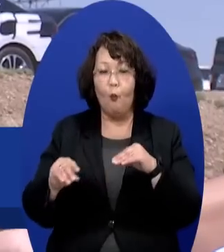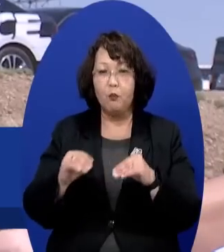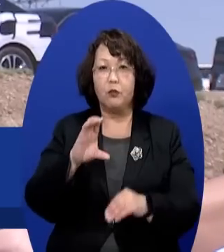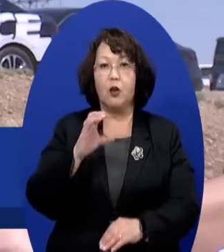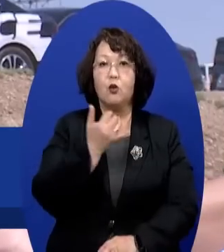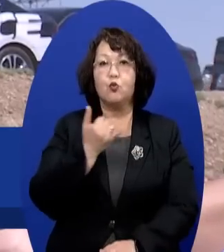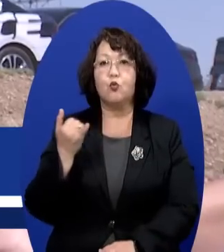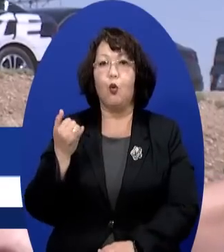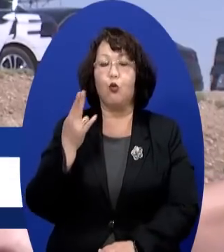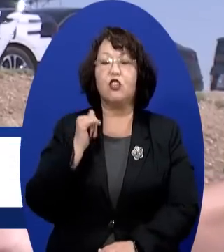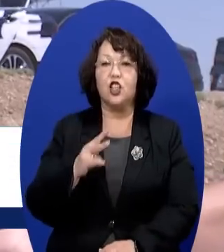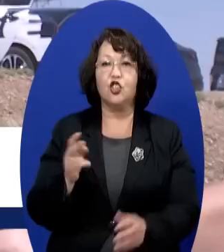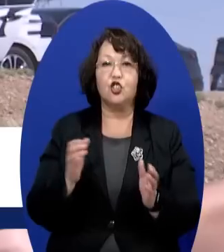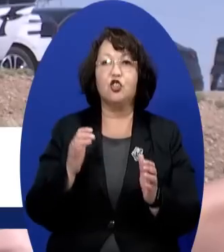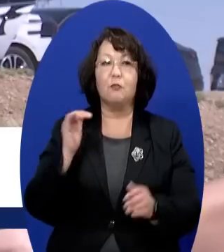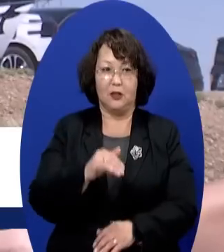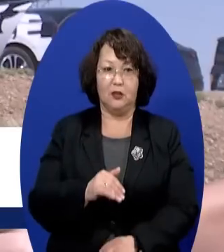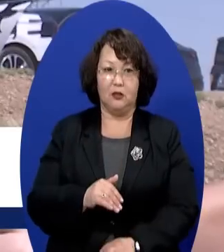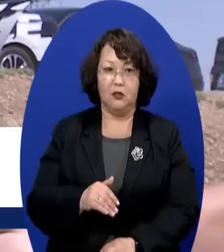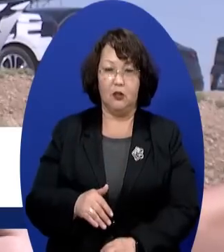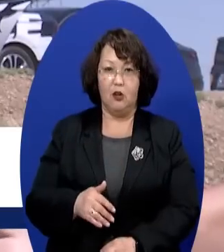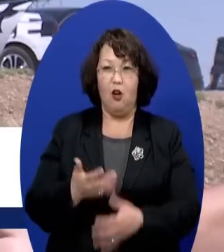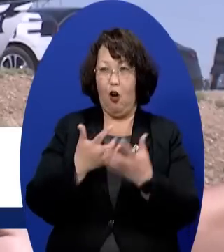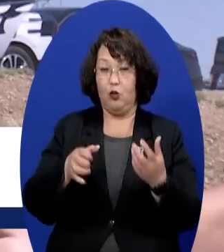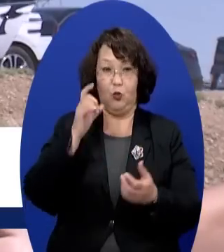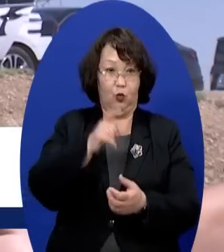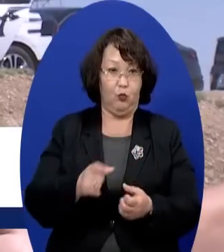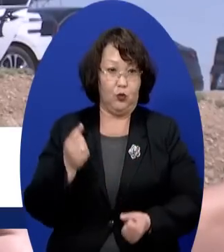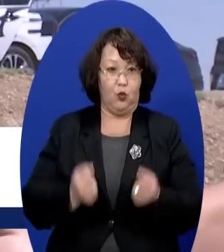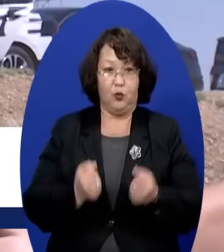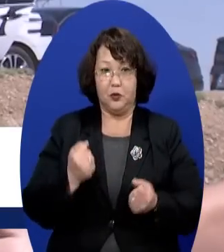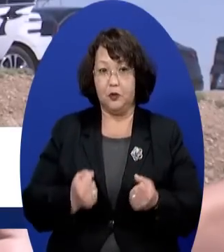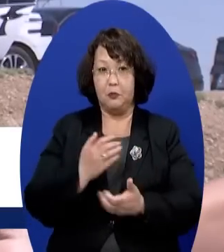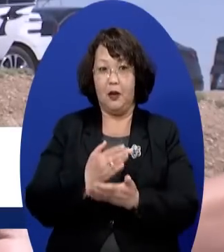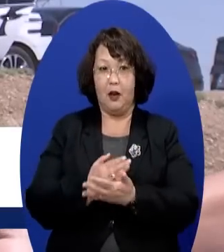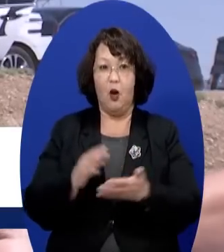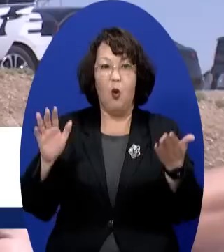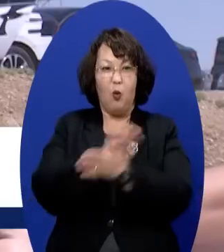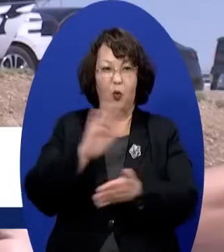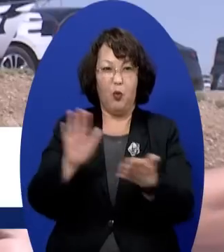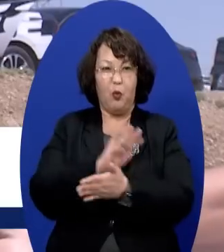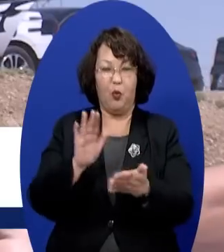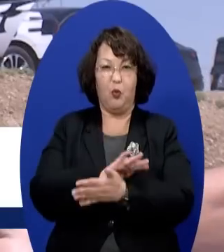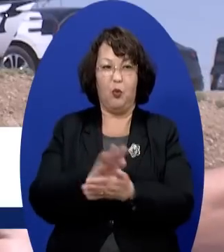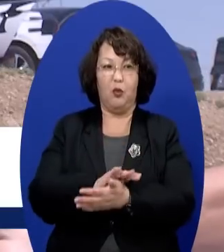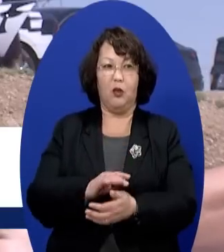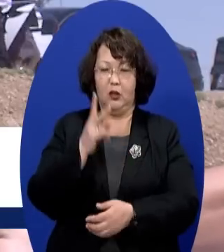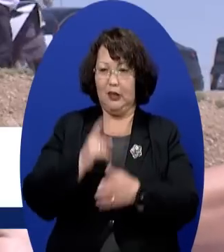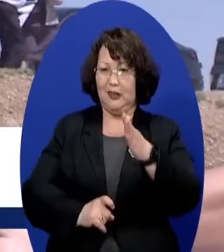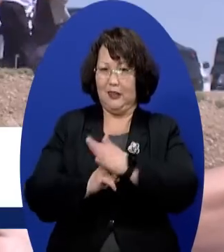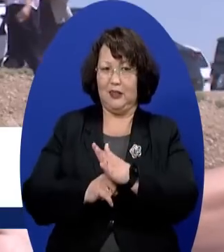учраас энэ нийгмийн нийт мас унж хэргэлдэг энэ тэврийн хэрэгслүүдийн ер нь хөдөлгөөний хурдан дээр хязгаарлалт байх ёстой